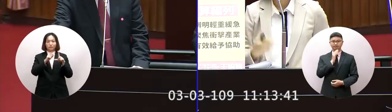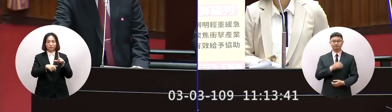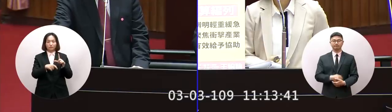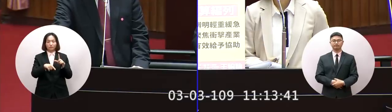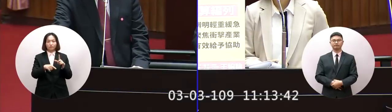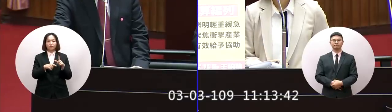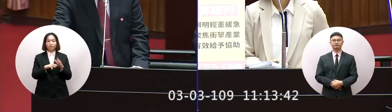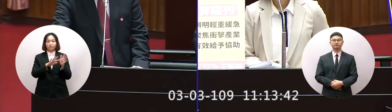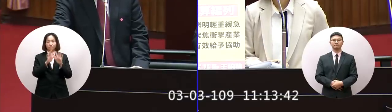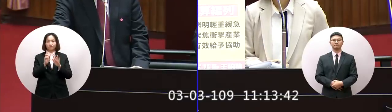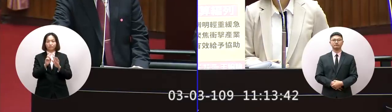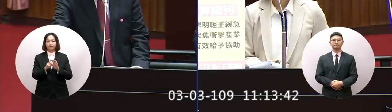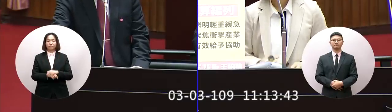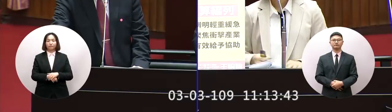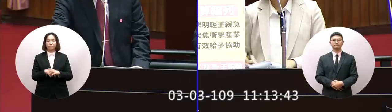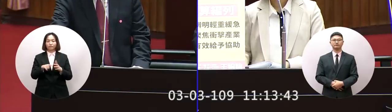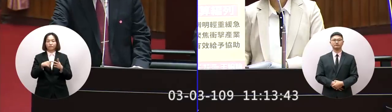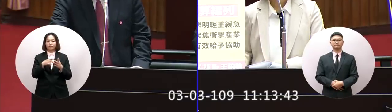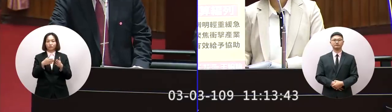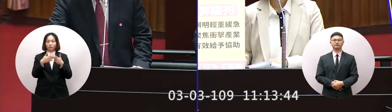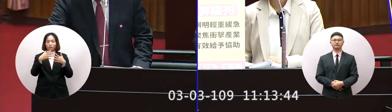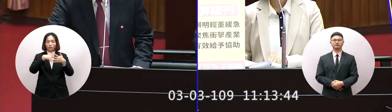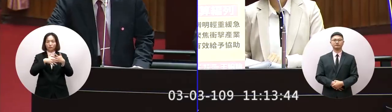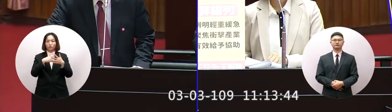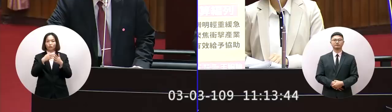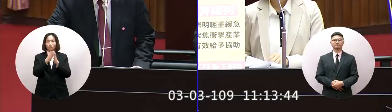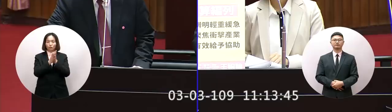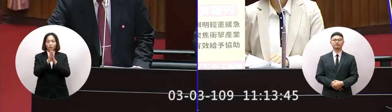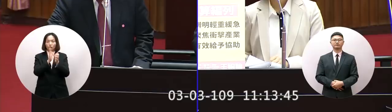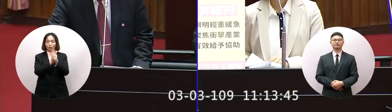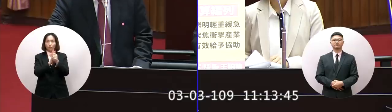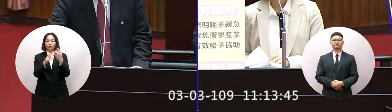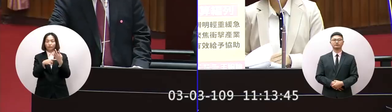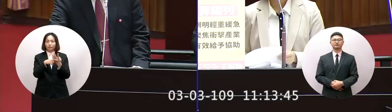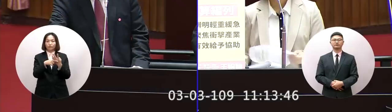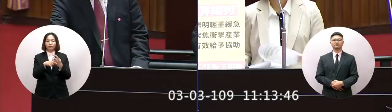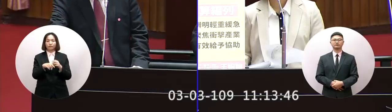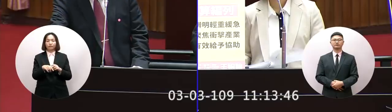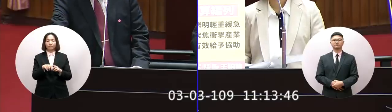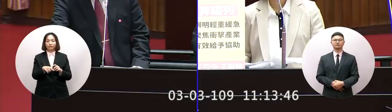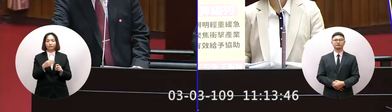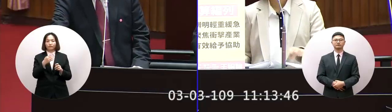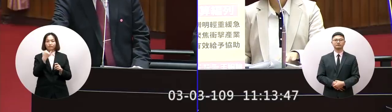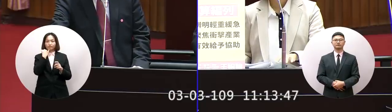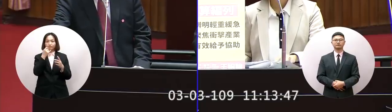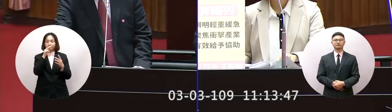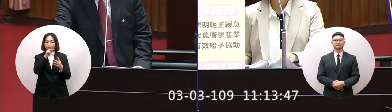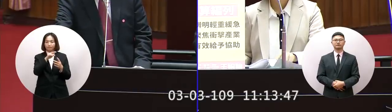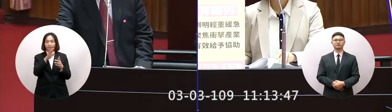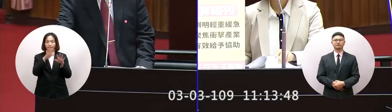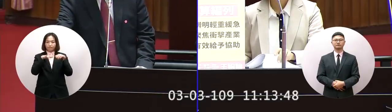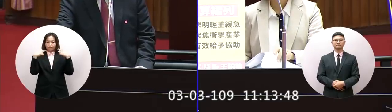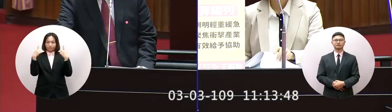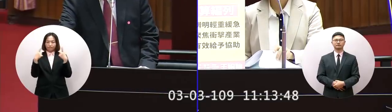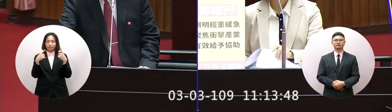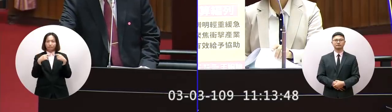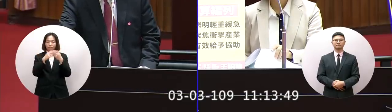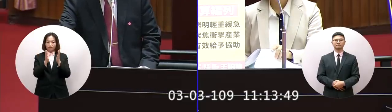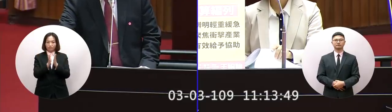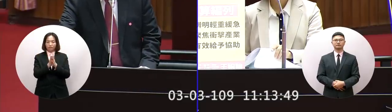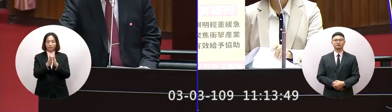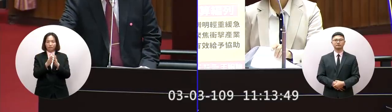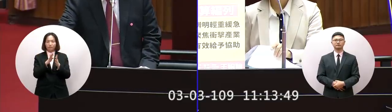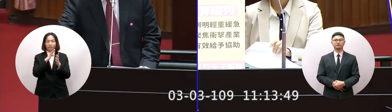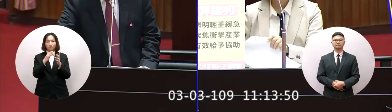业来说的话呢，我们这种内需型的服务业，那他呢可以看到呢，平常是一切都